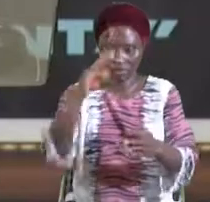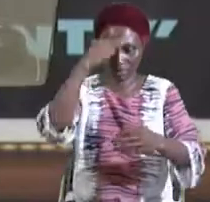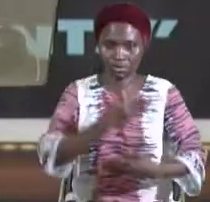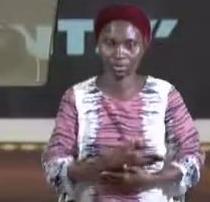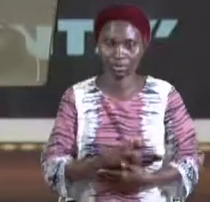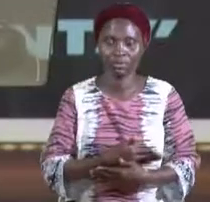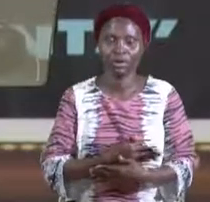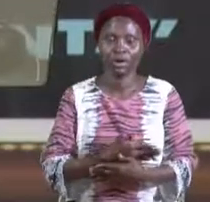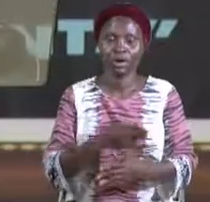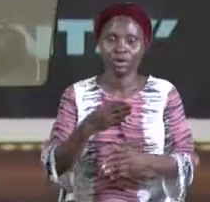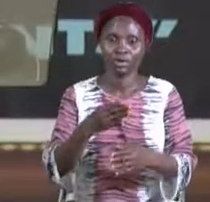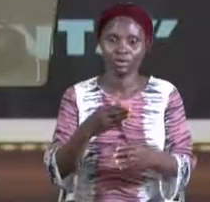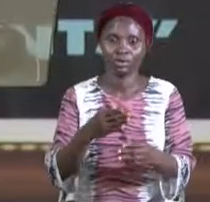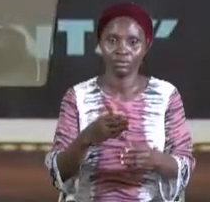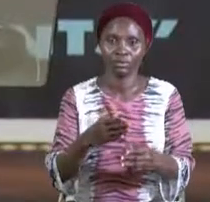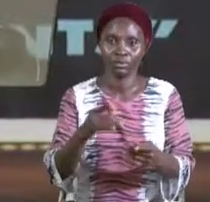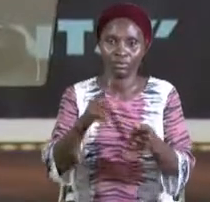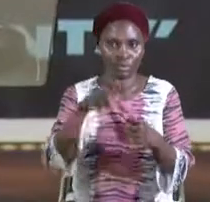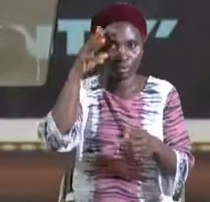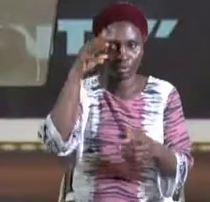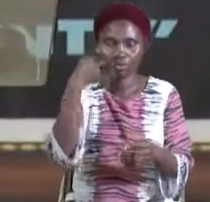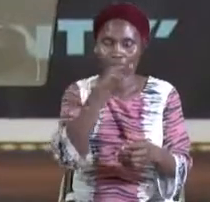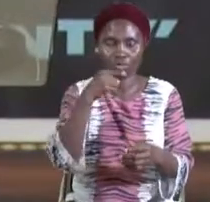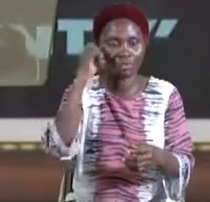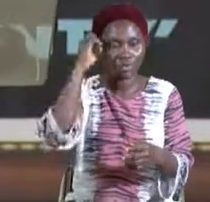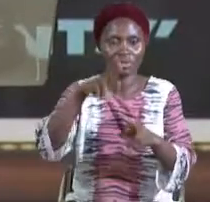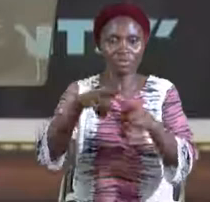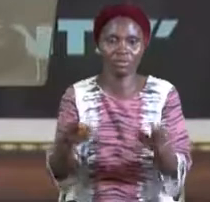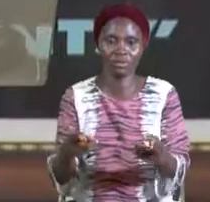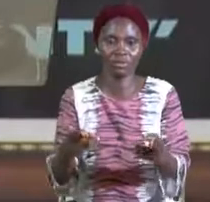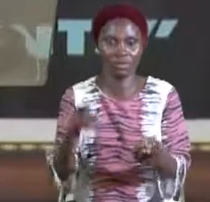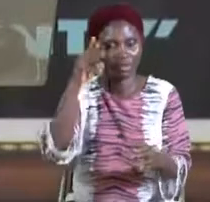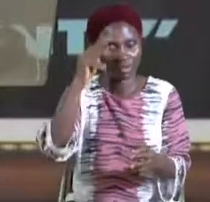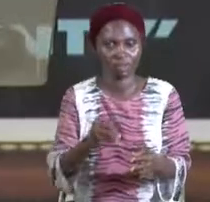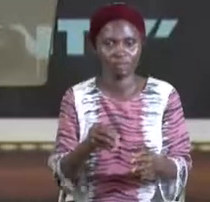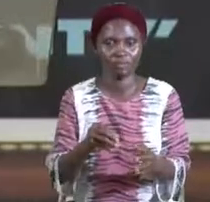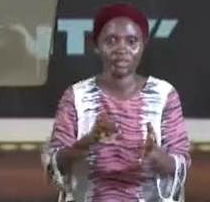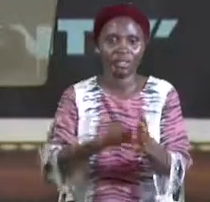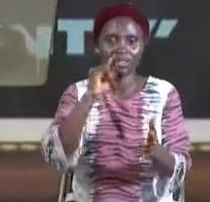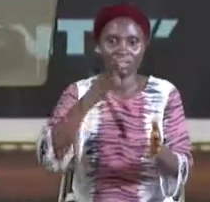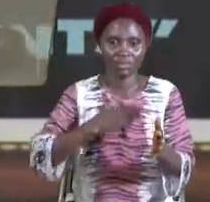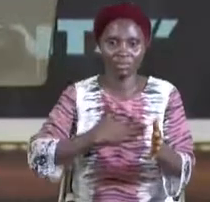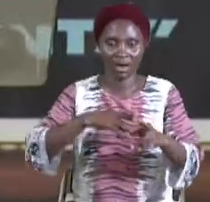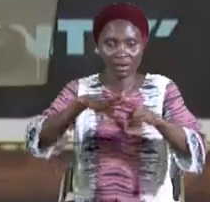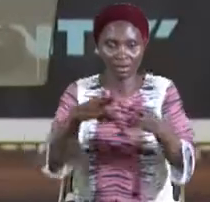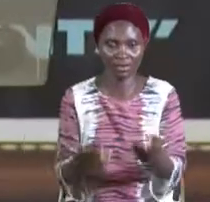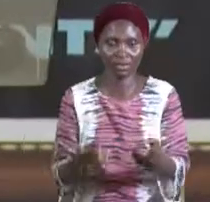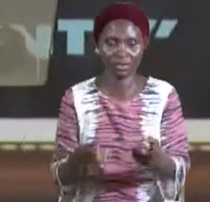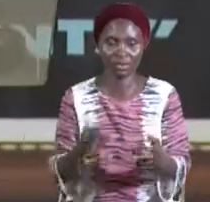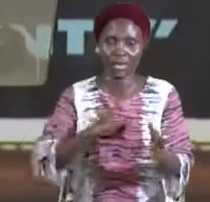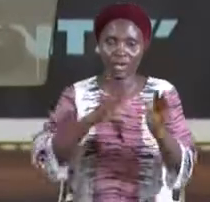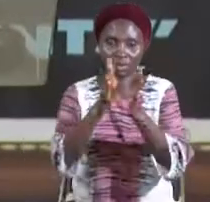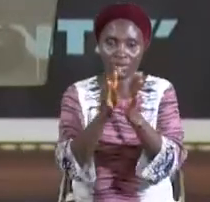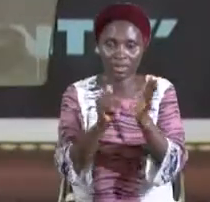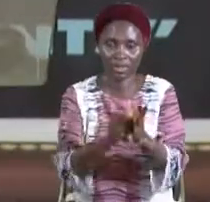celui à qui le Fils veut le révéler. C'est pas la révélation. Et je prie que